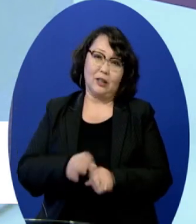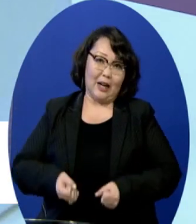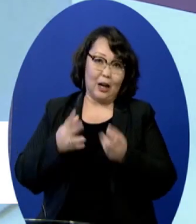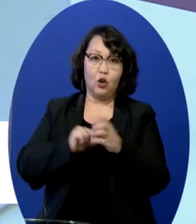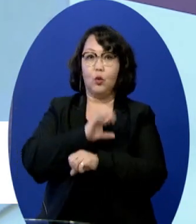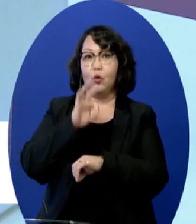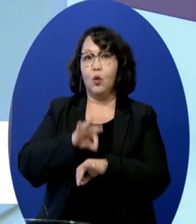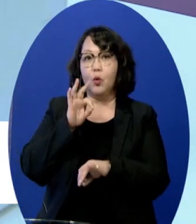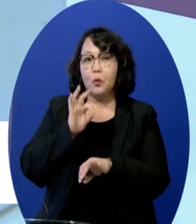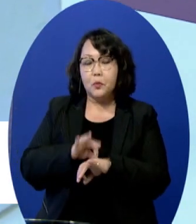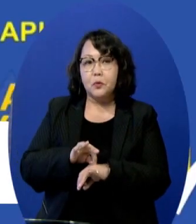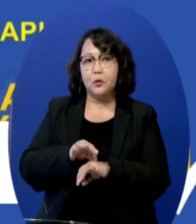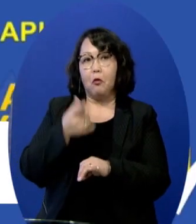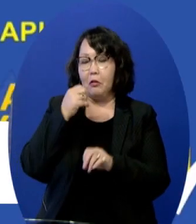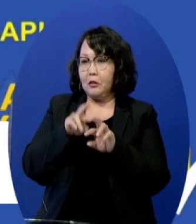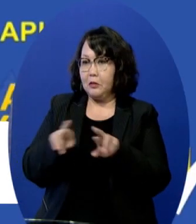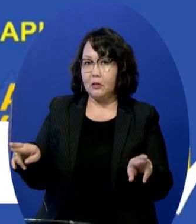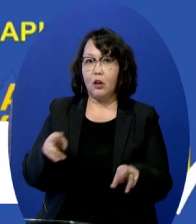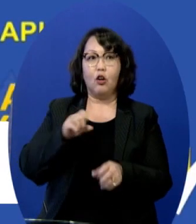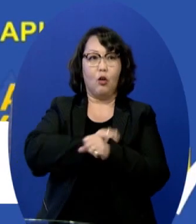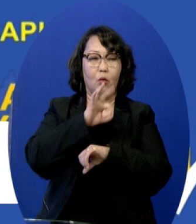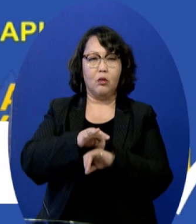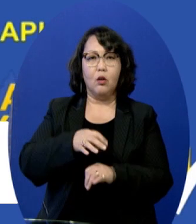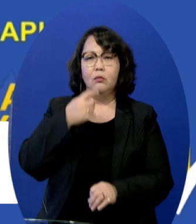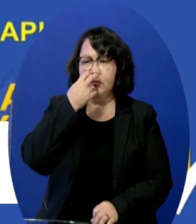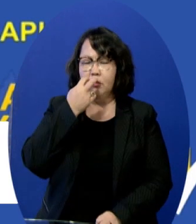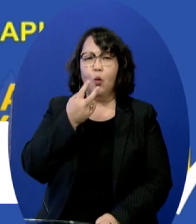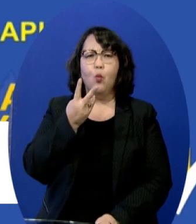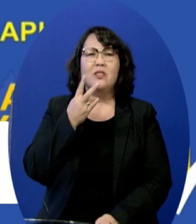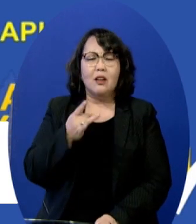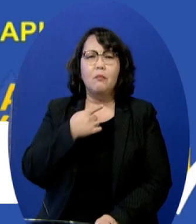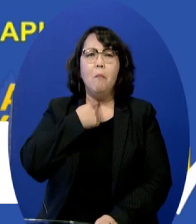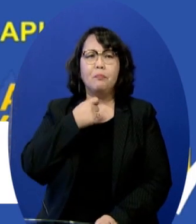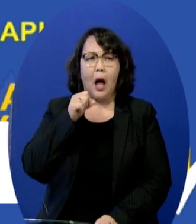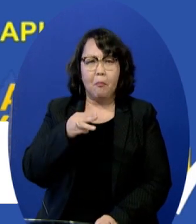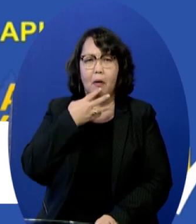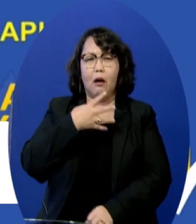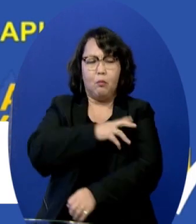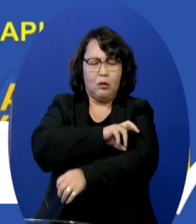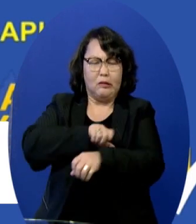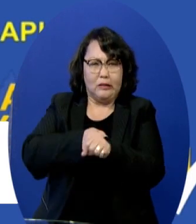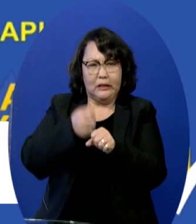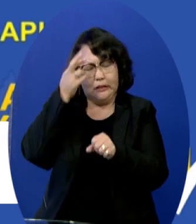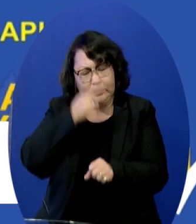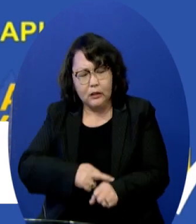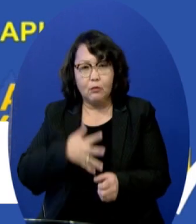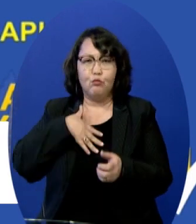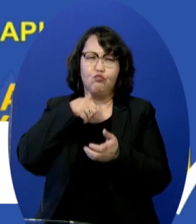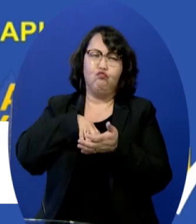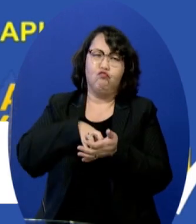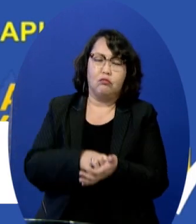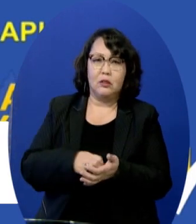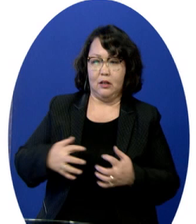коронавирус халдварын үед ялгадах шинж нь үнэр амт алдагдах, ядрах, сулдах, булчингаар өвдөх, амьсгаадах, хавиргаар хатгаж өвдөх шинж тэмдэг